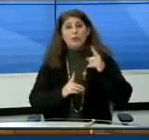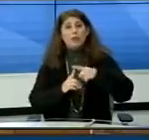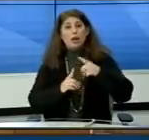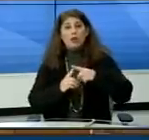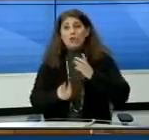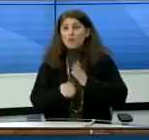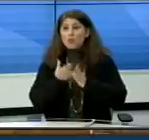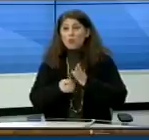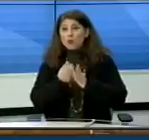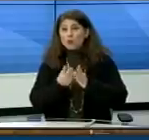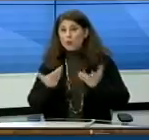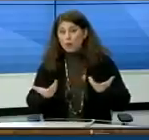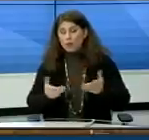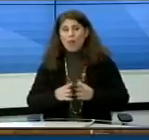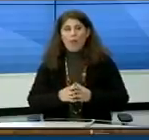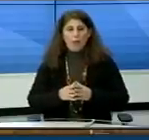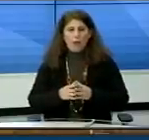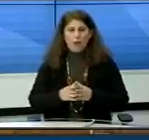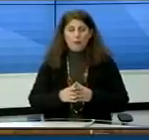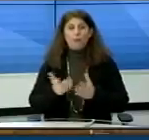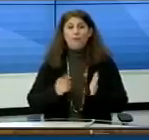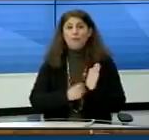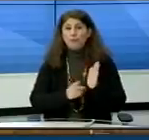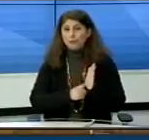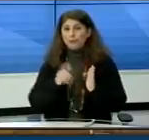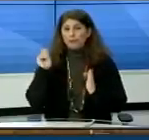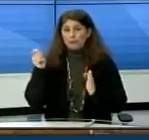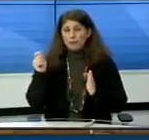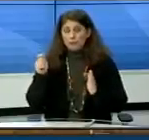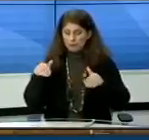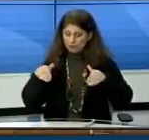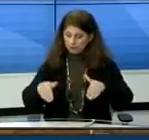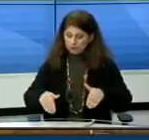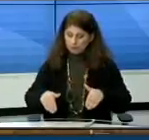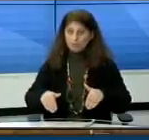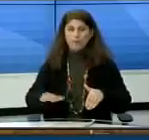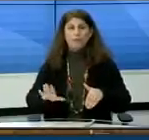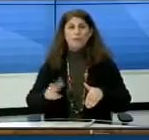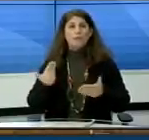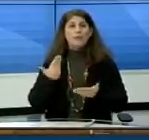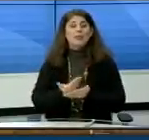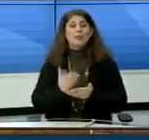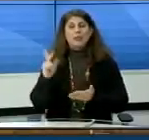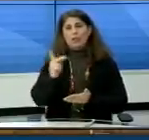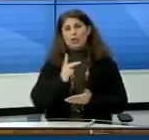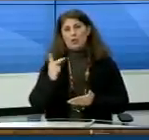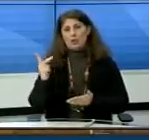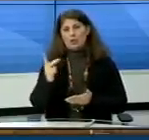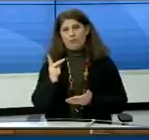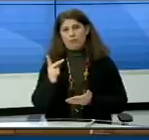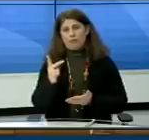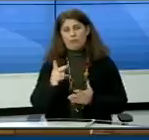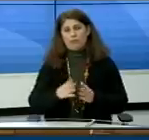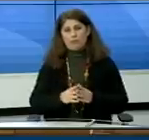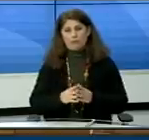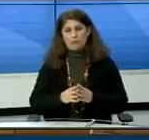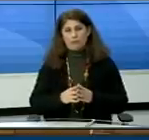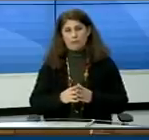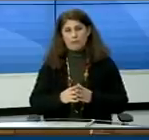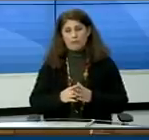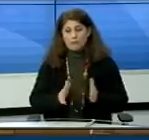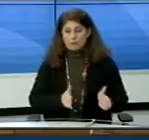αιχμής. Αλλά πρέπει η πολιτική μας να είναι συνεπής και με τα ζητούμενα της κοινωνίας. Ενώ από